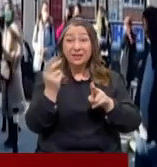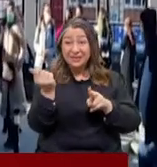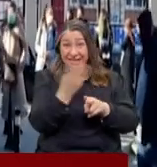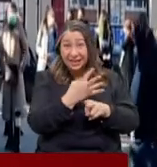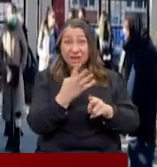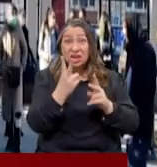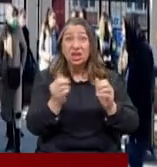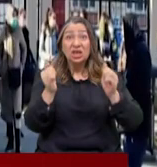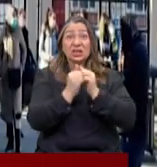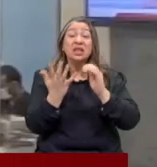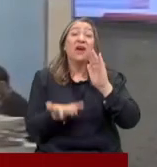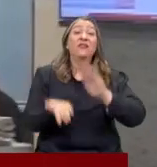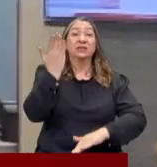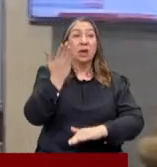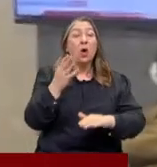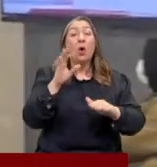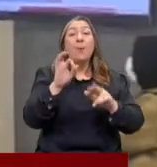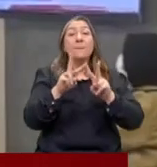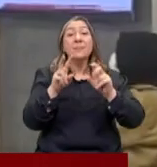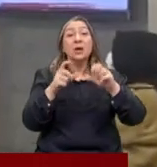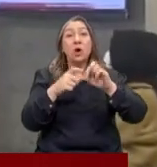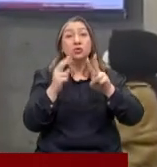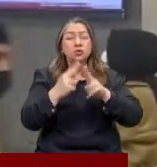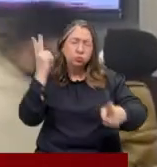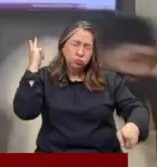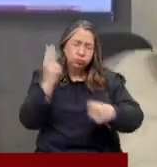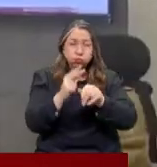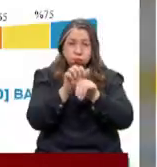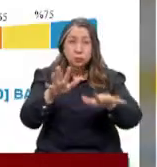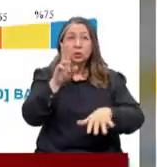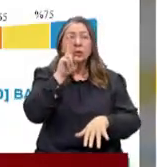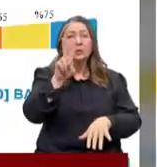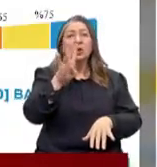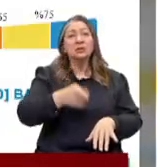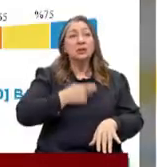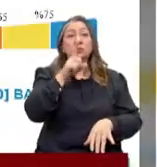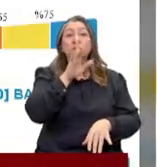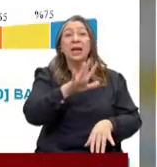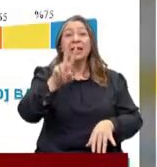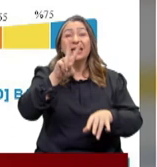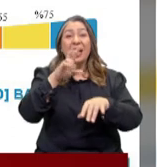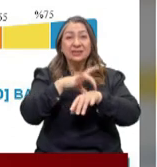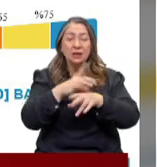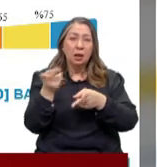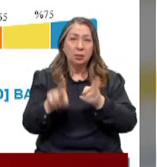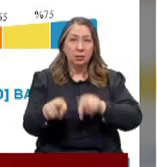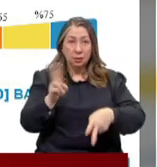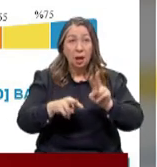sayılarının iki katından daha fazla. Omikron çok hızlı yayılıyor. Son 24 saatte 157 hasta yaşamını